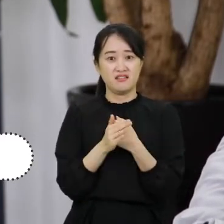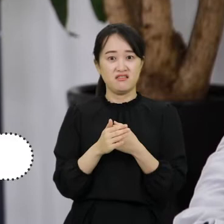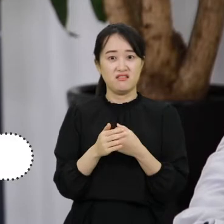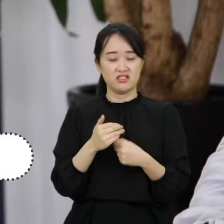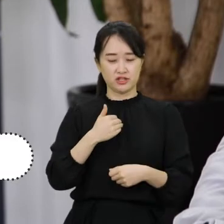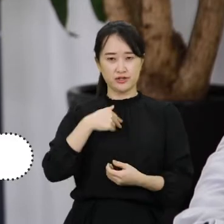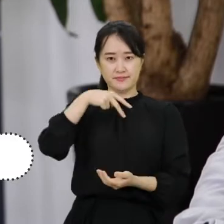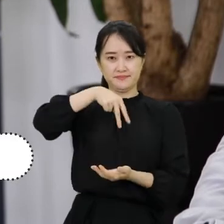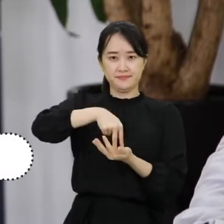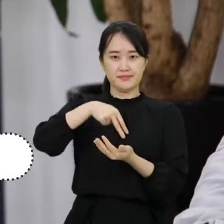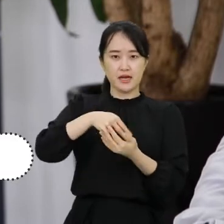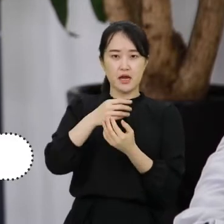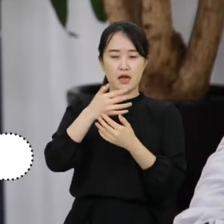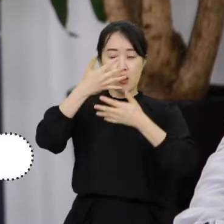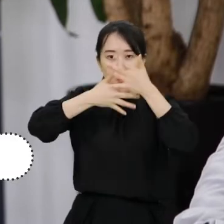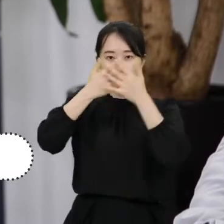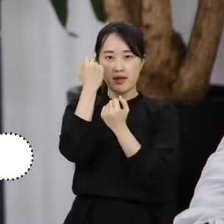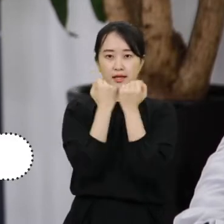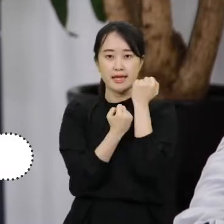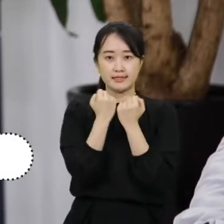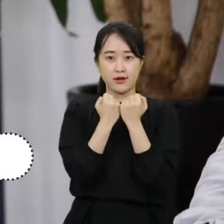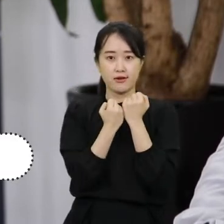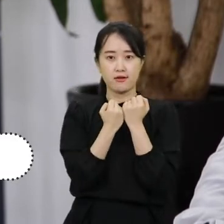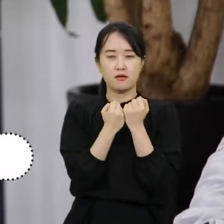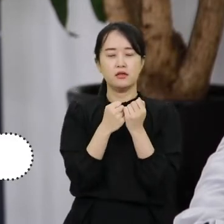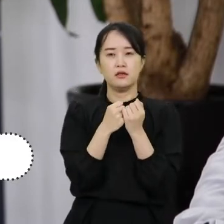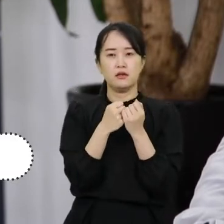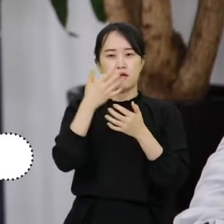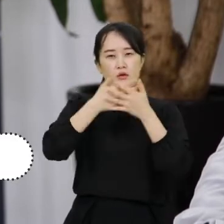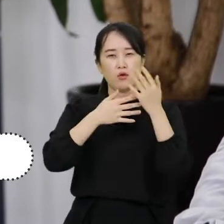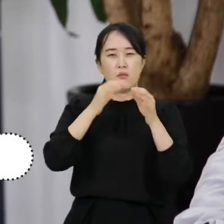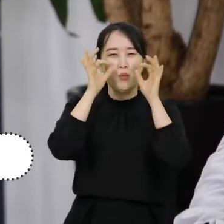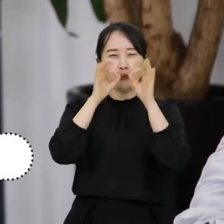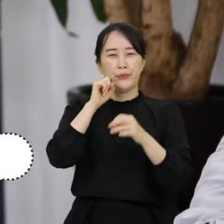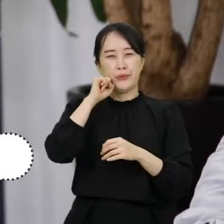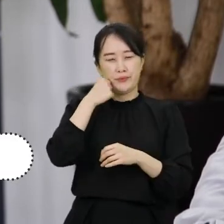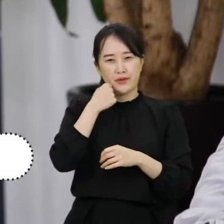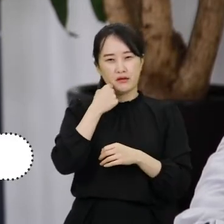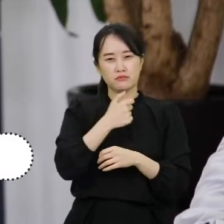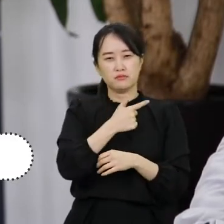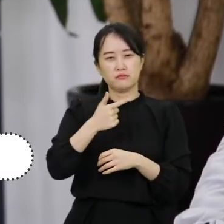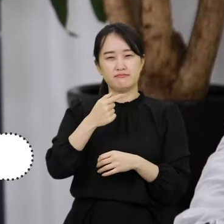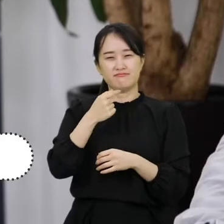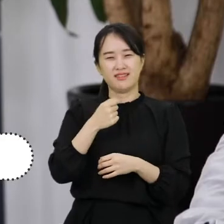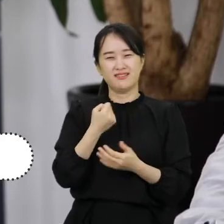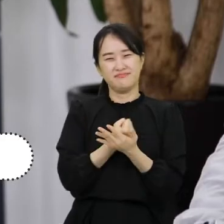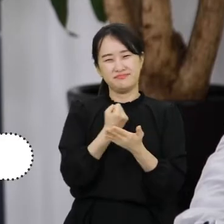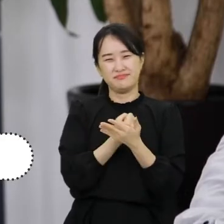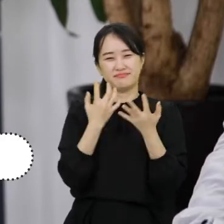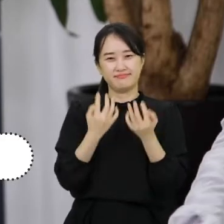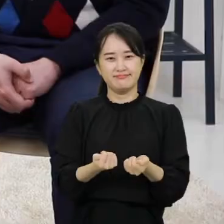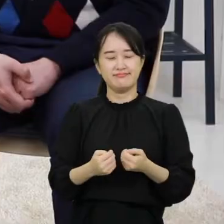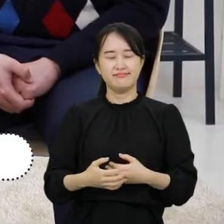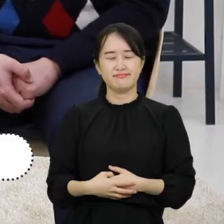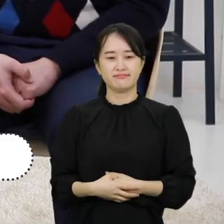저희는 화면 해설을 포함한 작품을 감상할 수 없다라는 이 사실이 굉장히 슬프게 다가올 때가 많습니다.